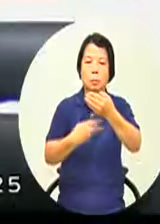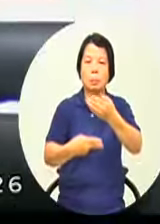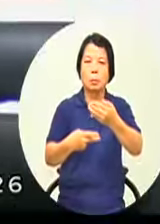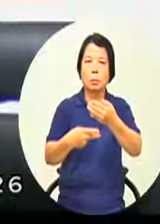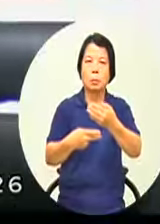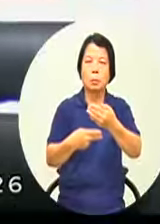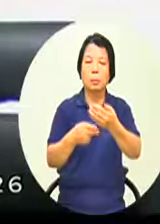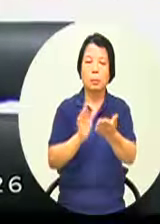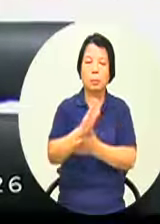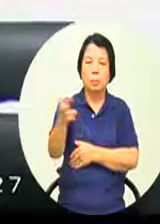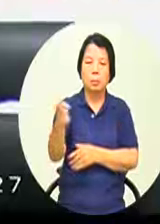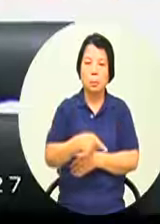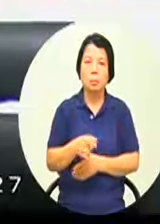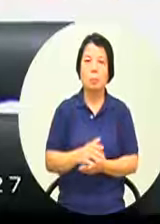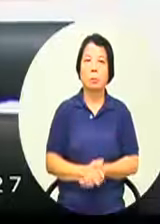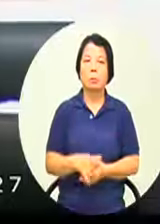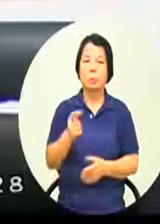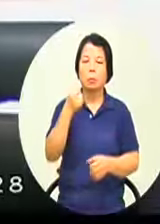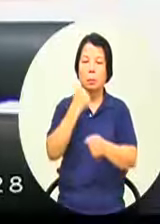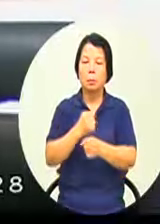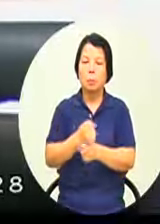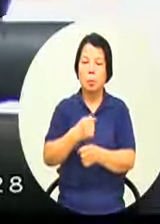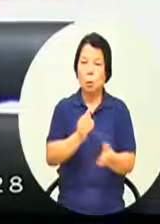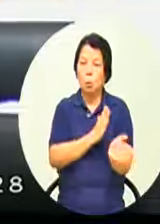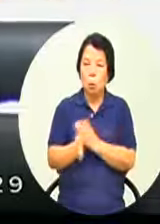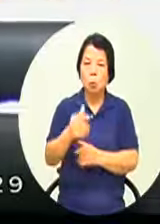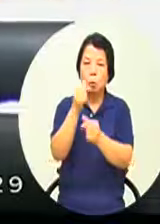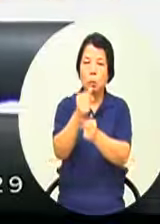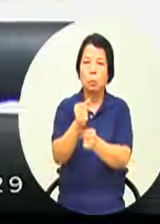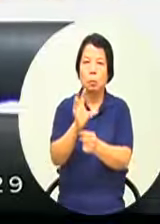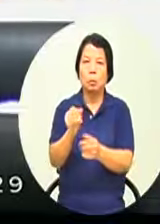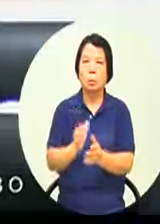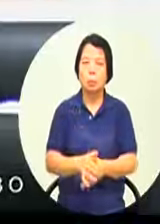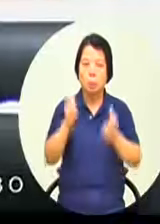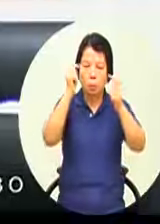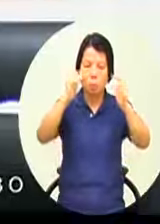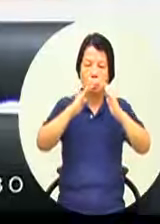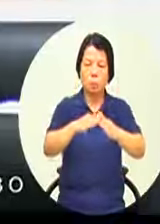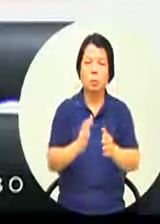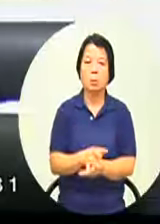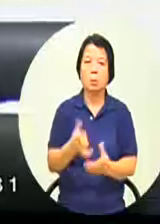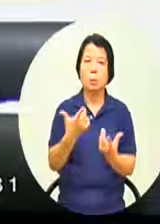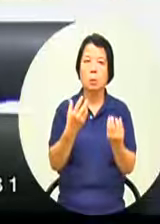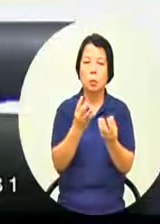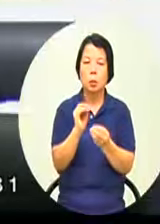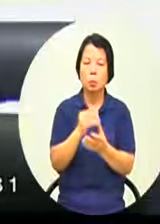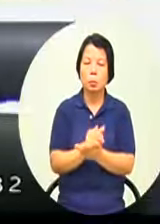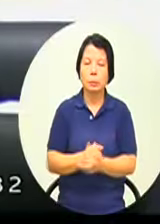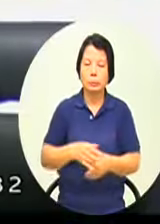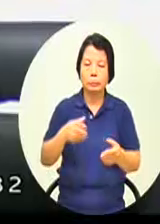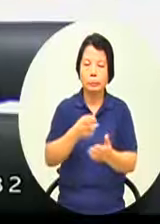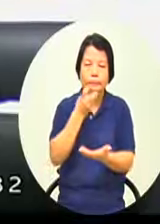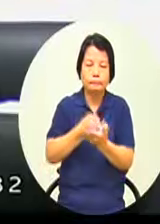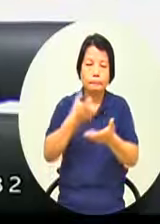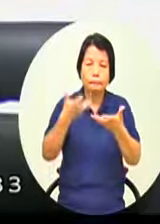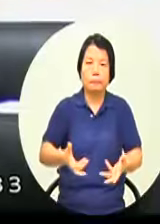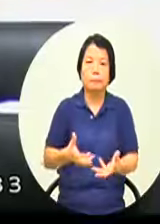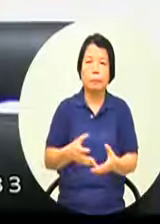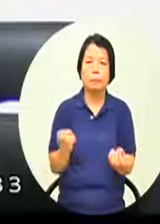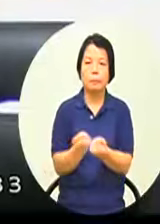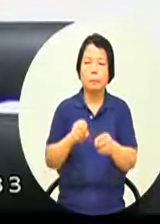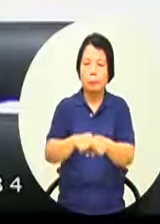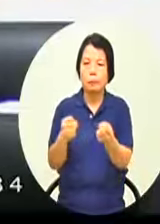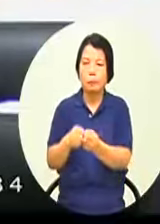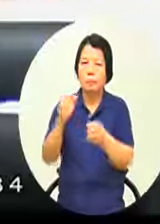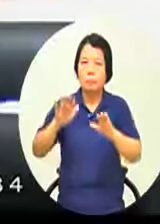的，你们做好准备了吗？结果高雄市的灾情有没有非常的严重？你们在